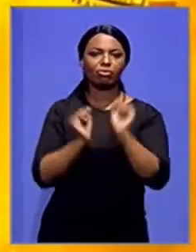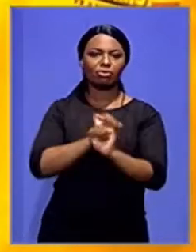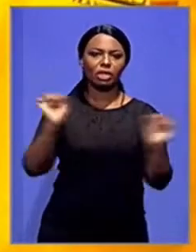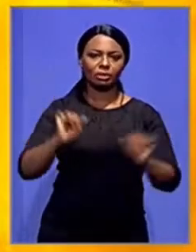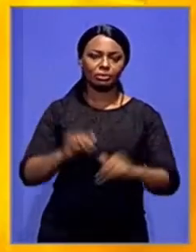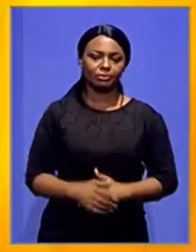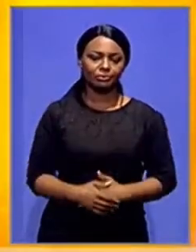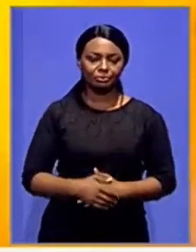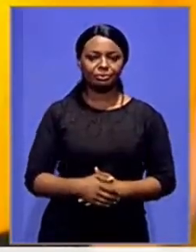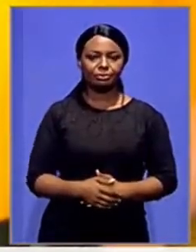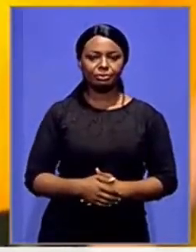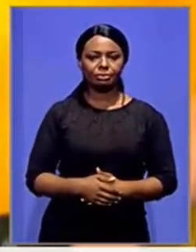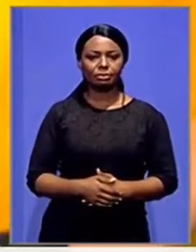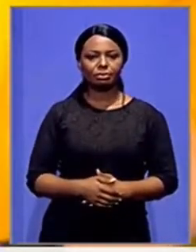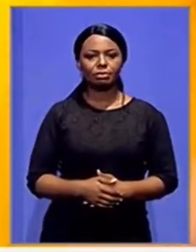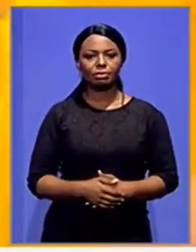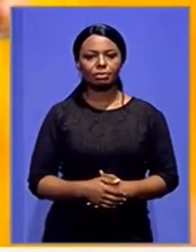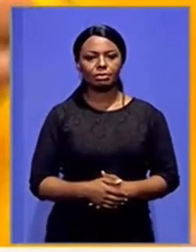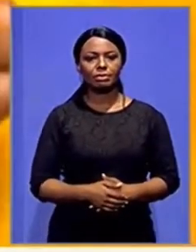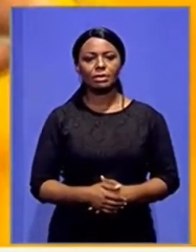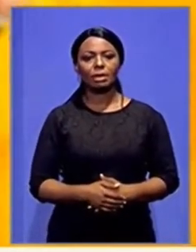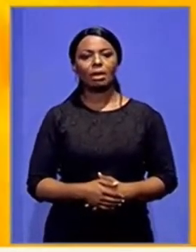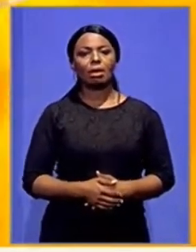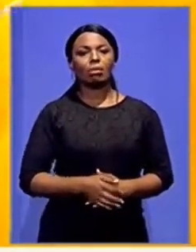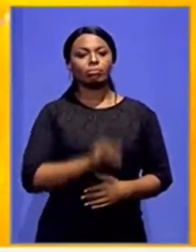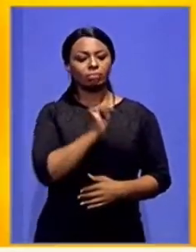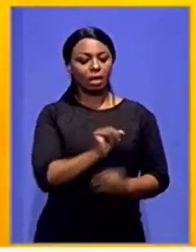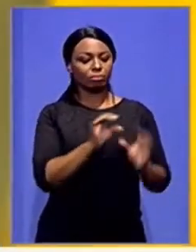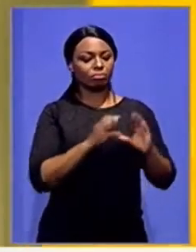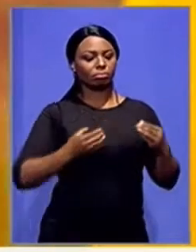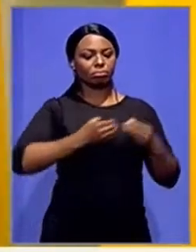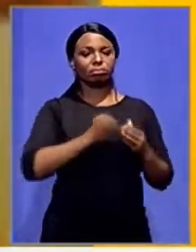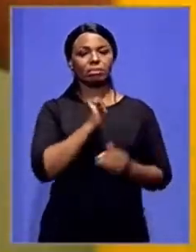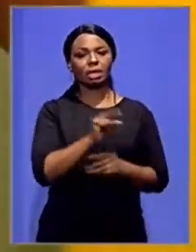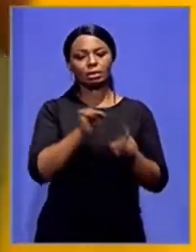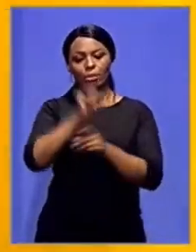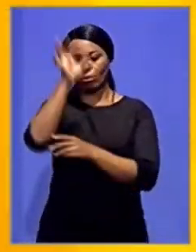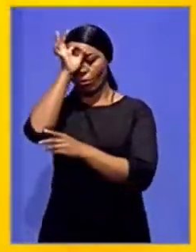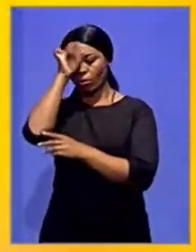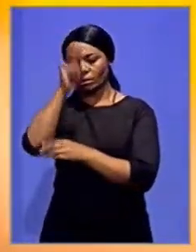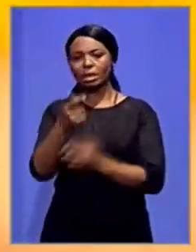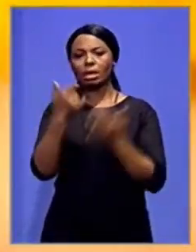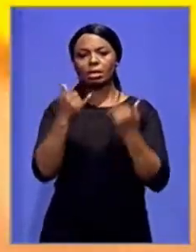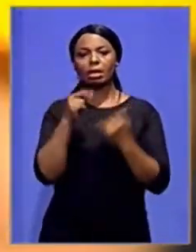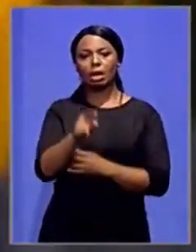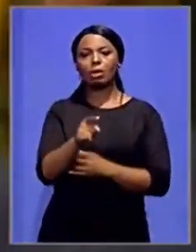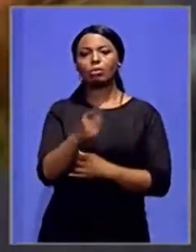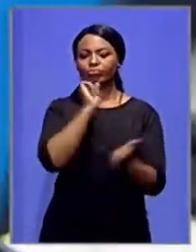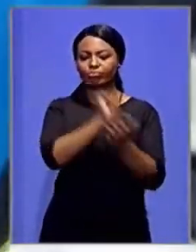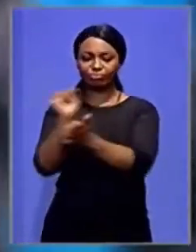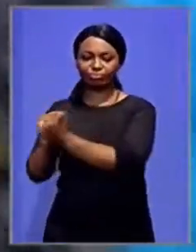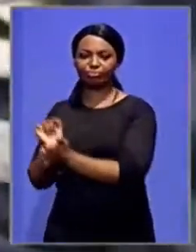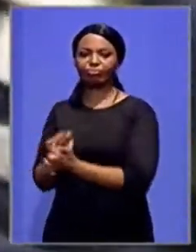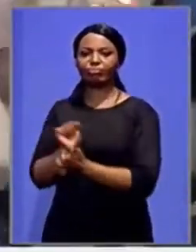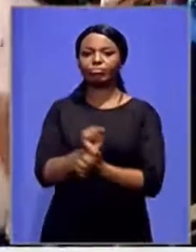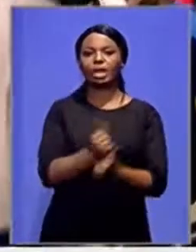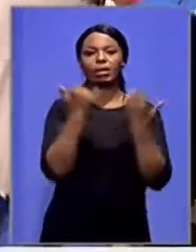Makala a molao le mafapha a mmuso a tswile letsholo ho tshwara melata e senang ditokomane tsa ho ba ka hare ho naha ka tsela e